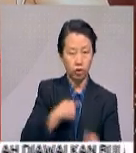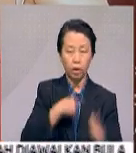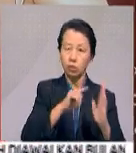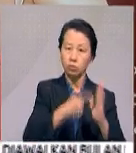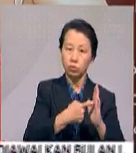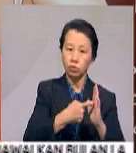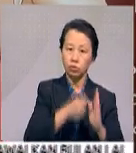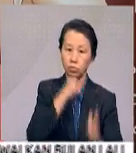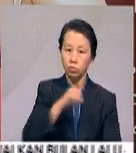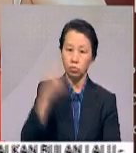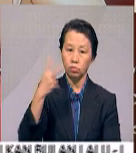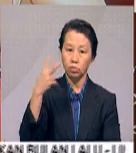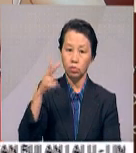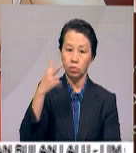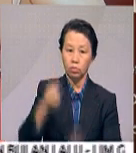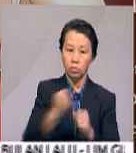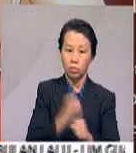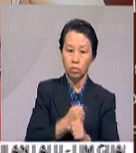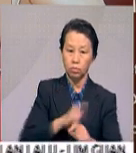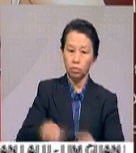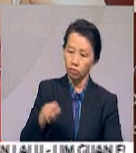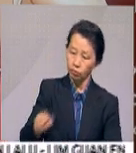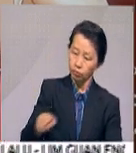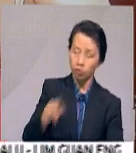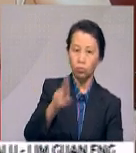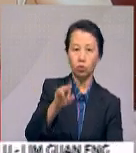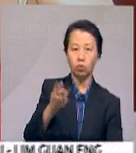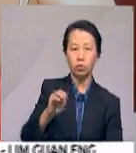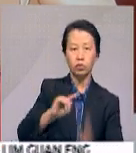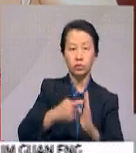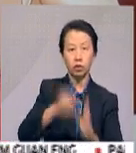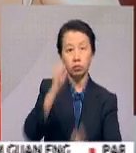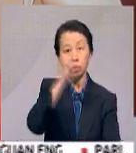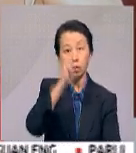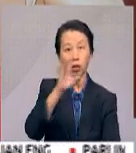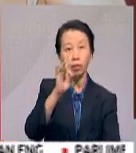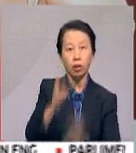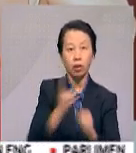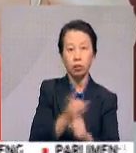bermula umur 12 tahun tapi Umai 8 tahun dah start menyanyi. So